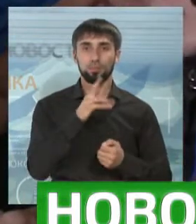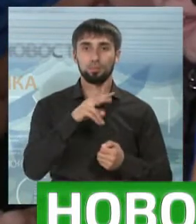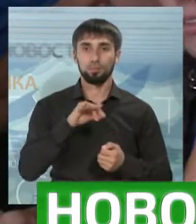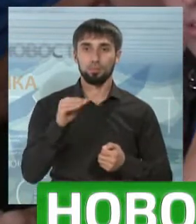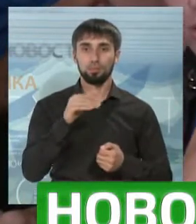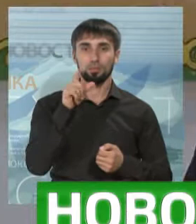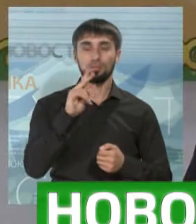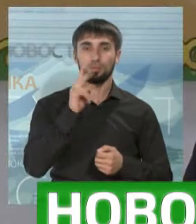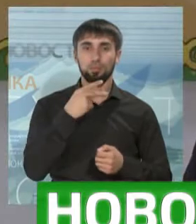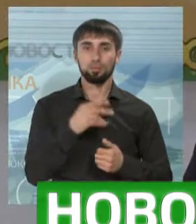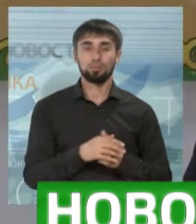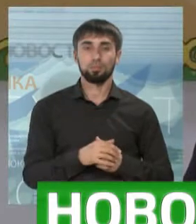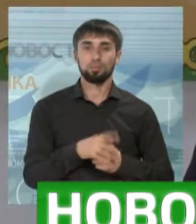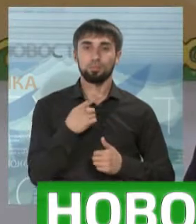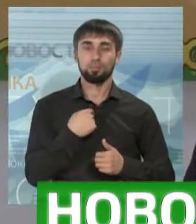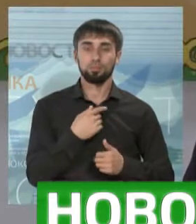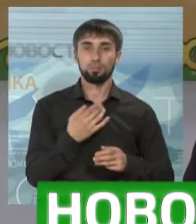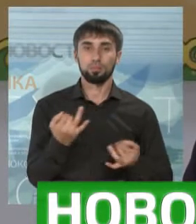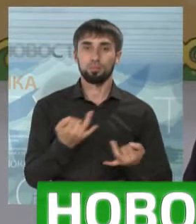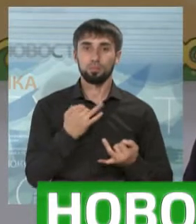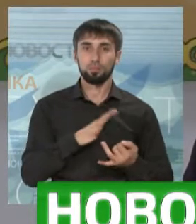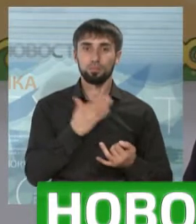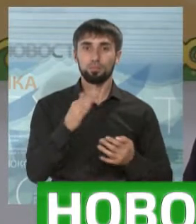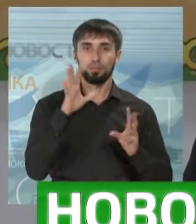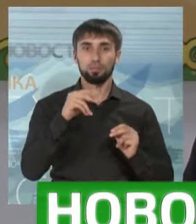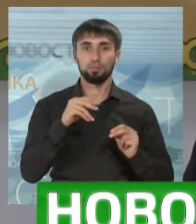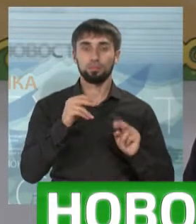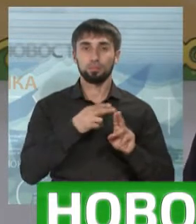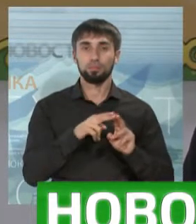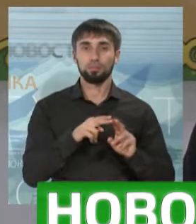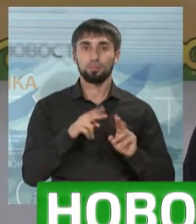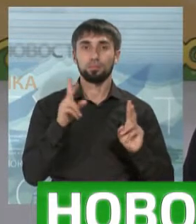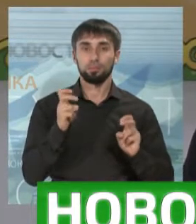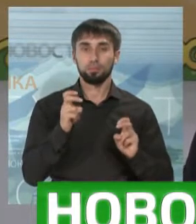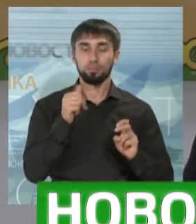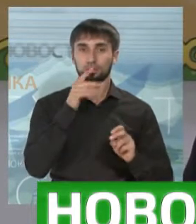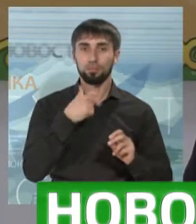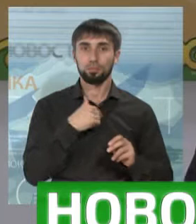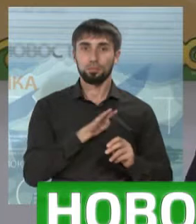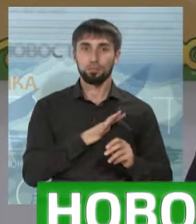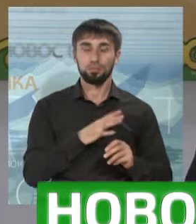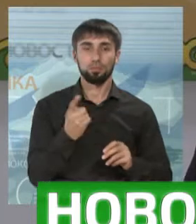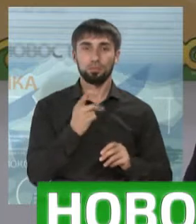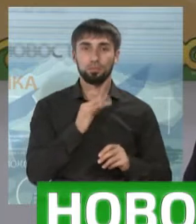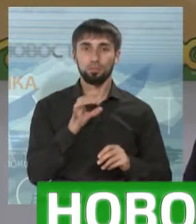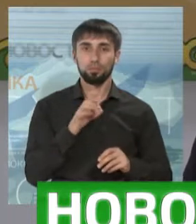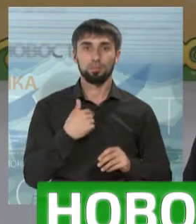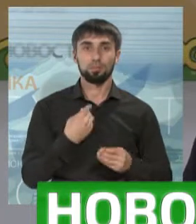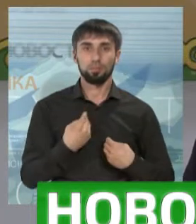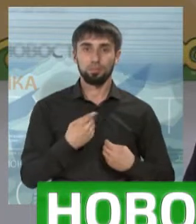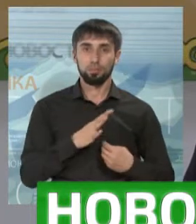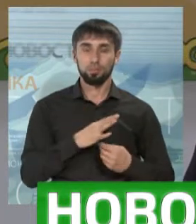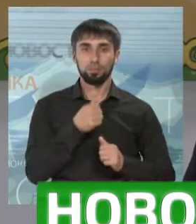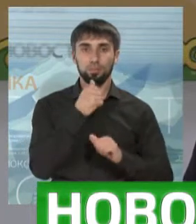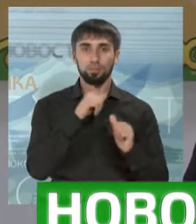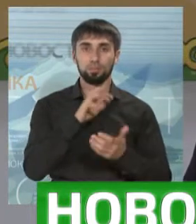возможность развиваться. Меня очень замотивировала эта вся программа. То есть, когда я был на первом курсе, нам предоставили пробное